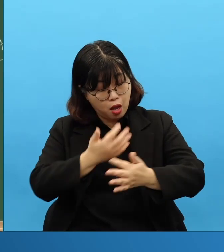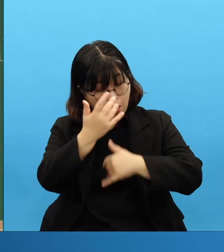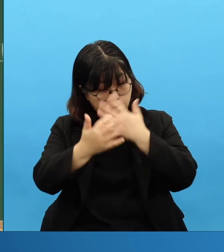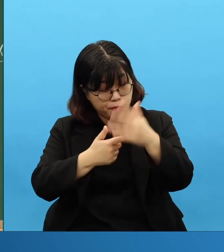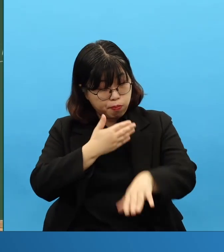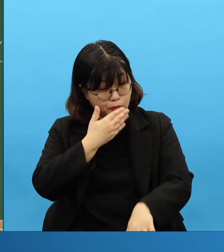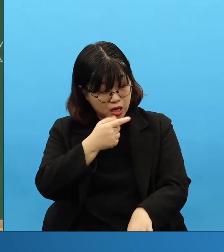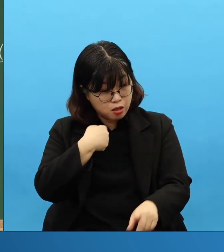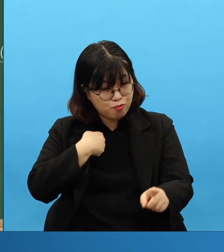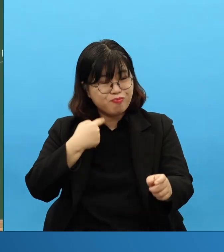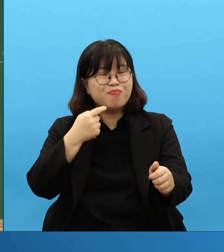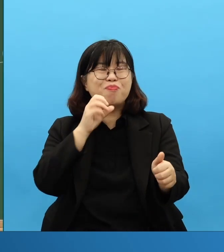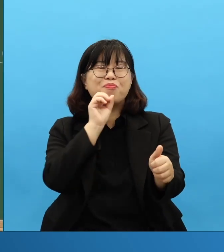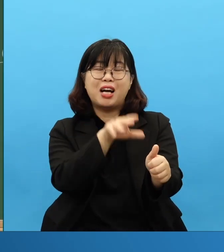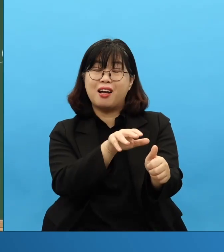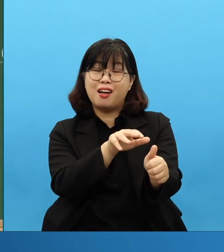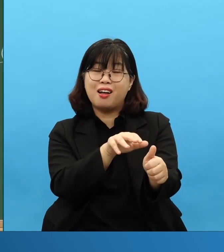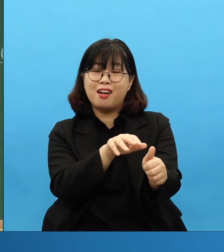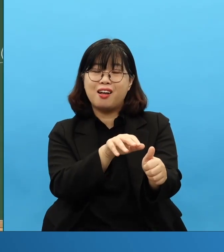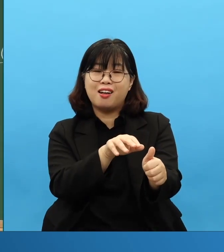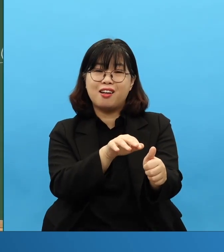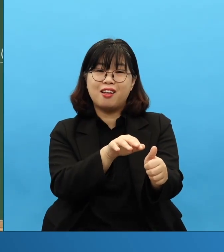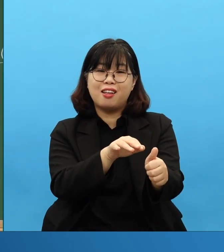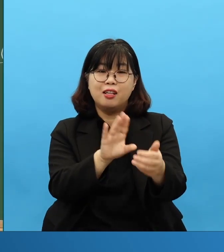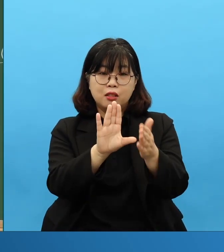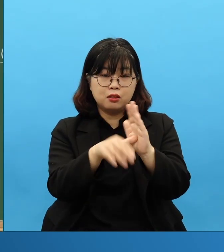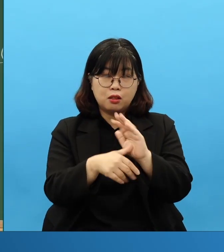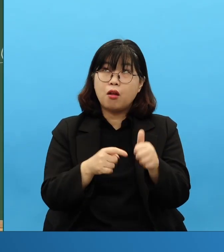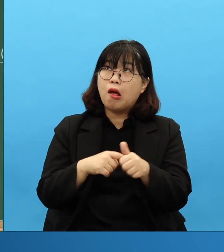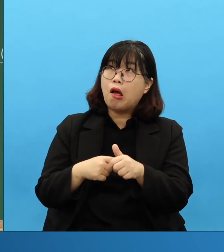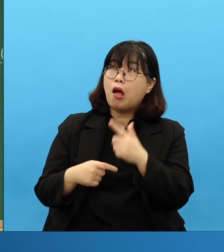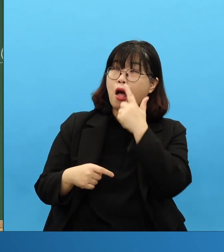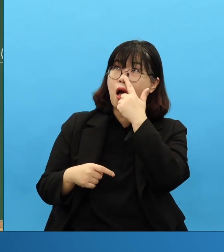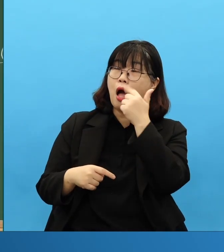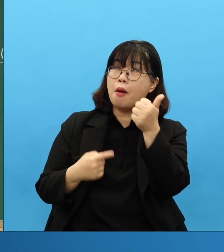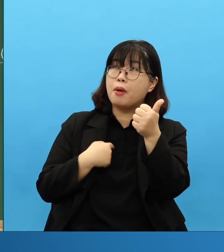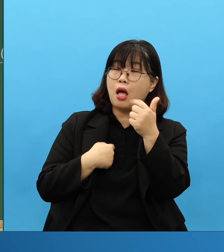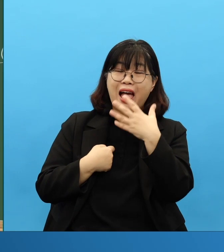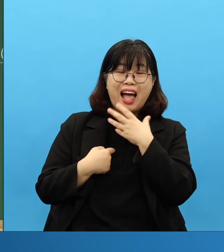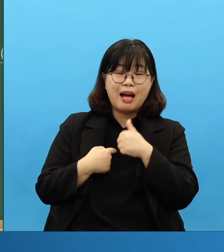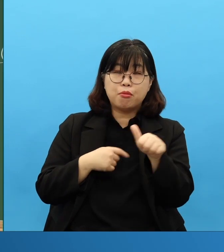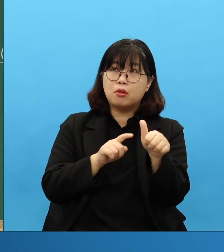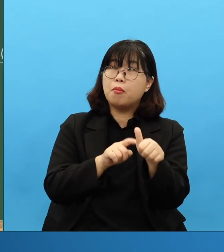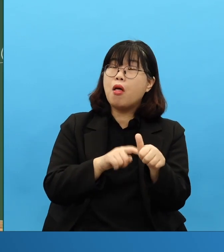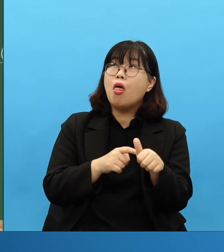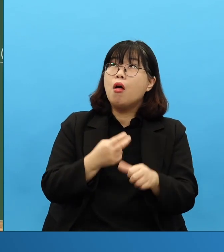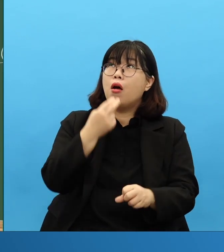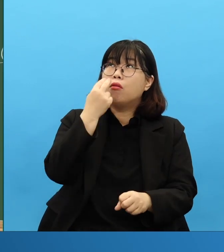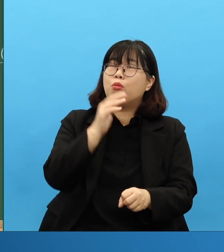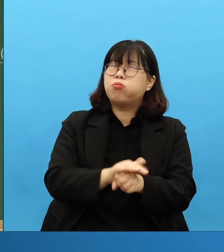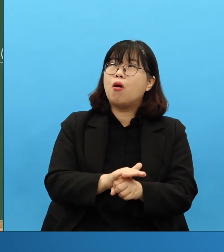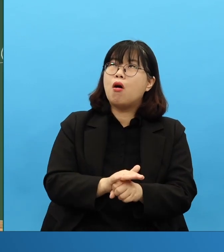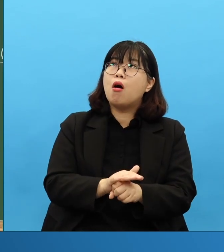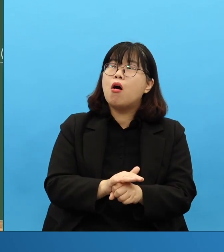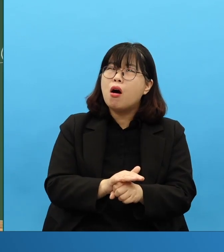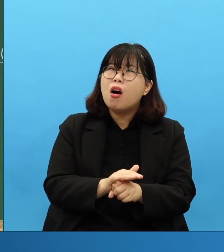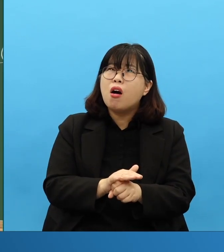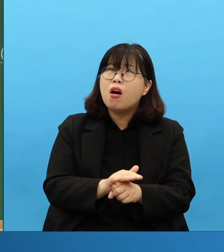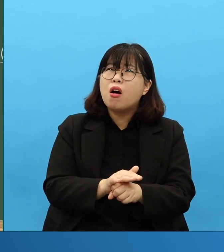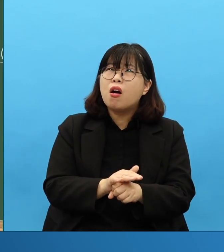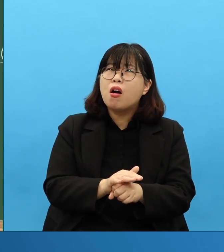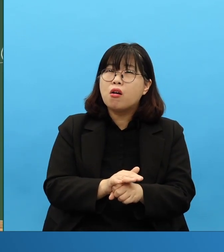あなたの愛する一人子を生贄として捧げなさいっていうふうになっています. 얼마나 기가 찬 일입니까? 그래야 도려호도 아끼리테 시마 코토다탄데쇼. 근데 히브리서 성경에